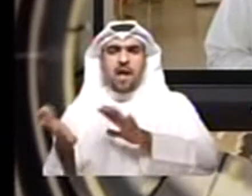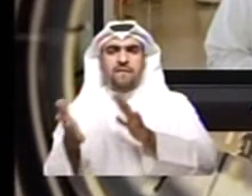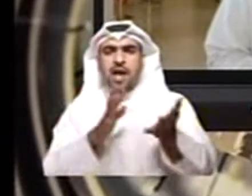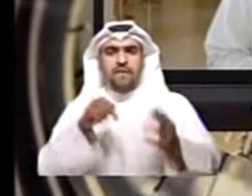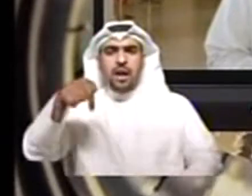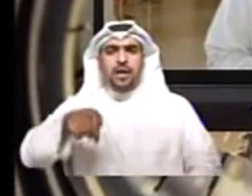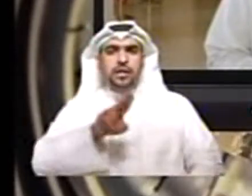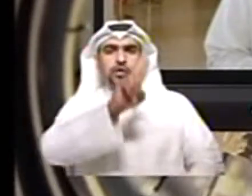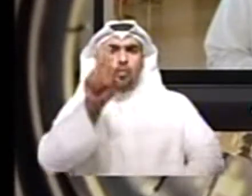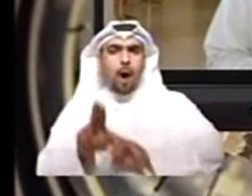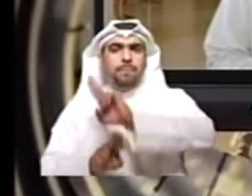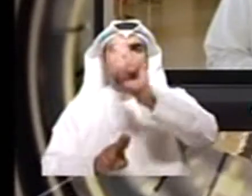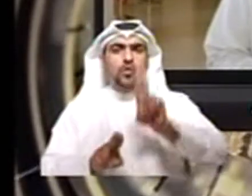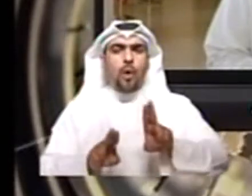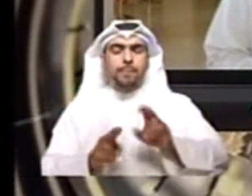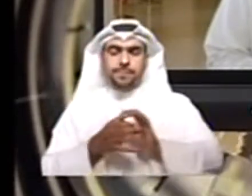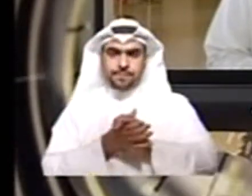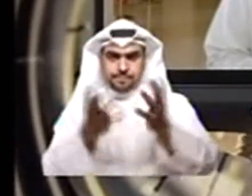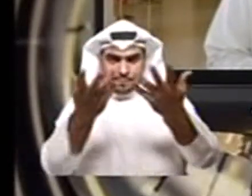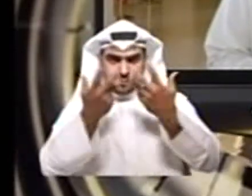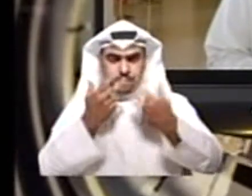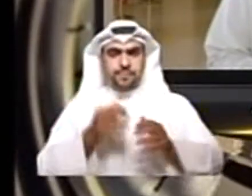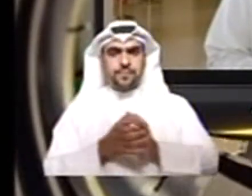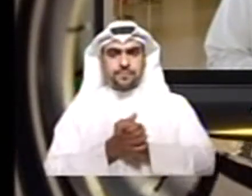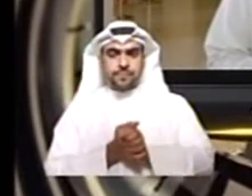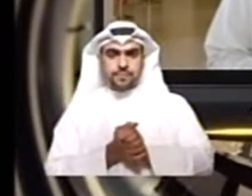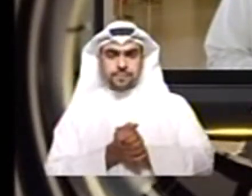هي آخر المستجدات لديك؟